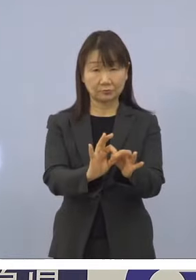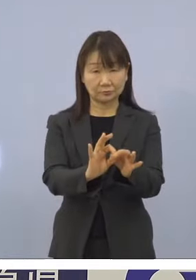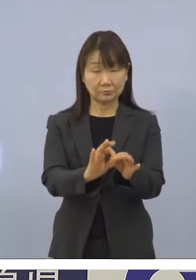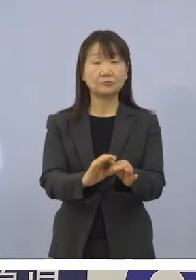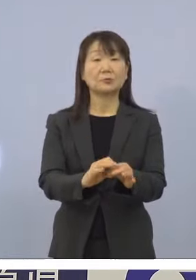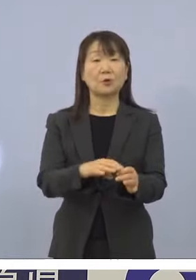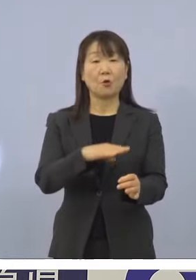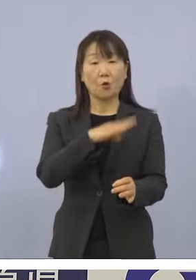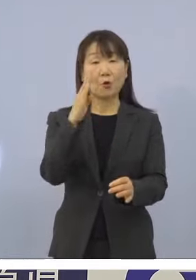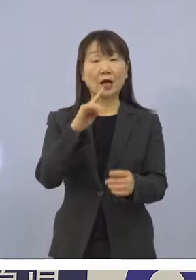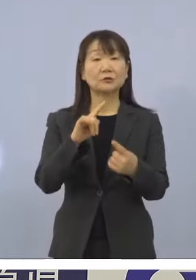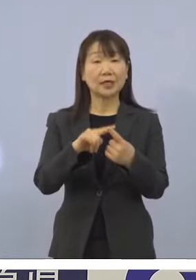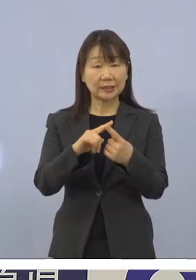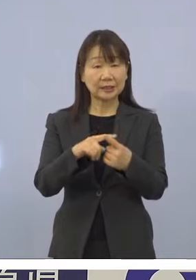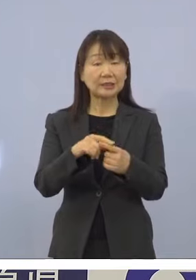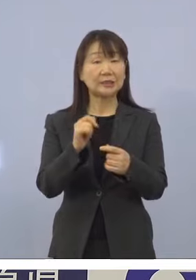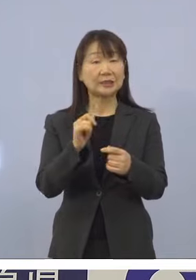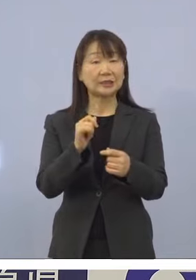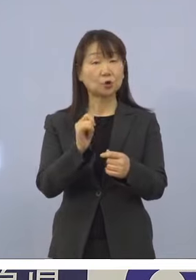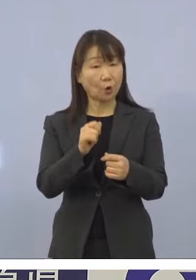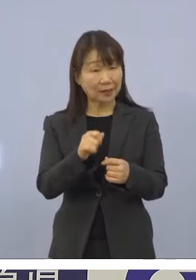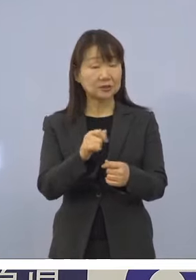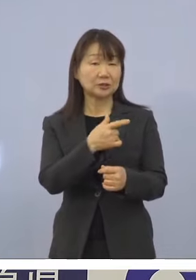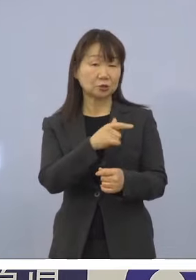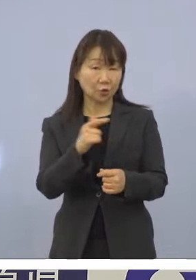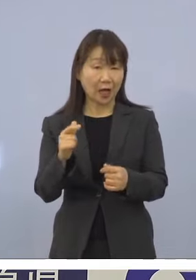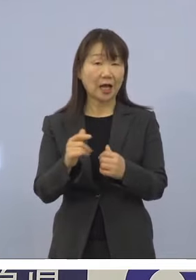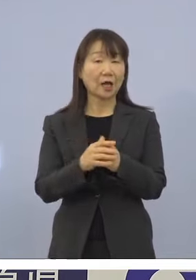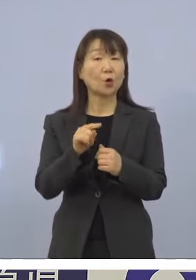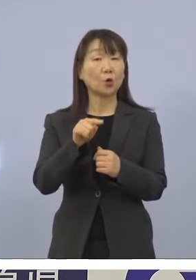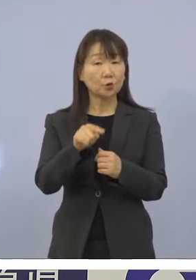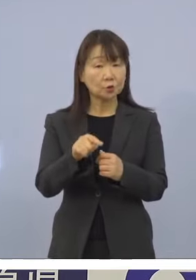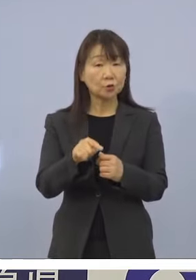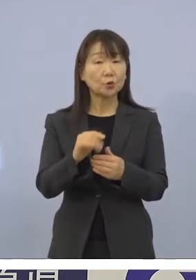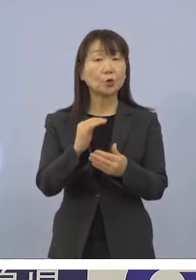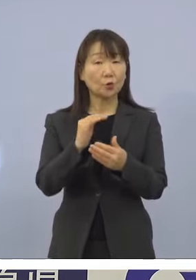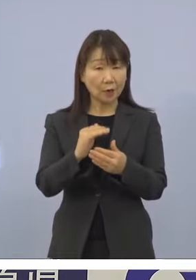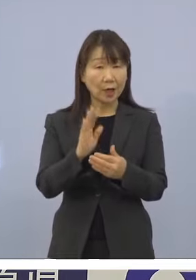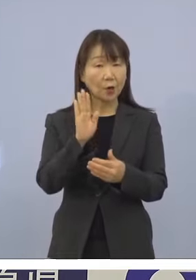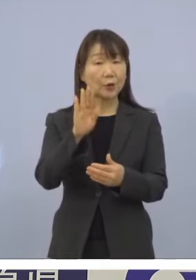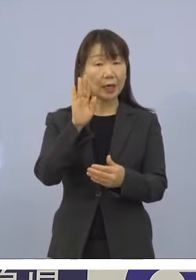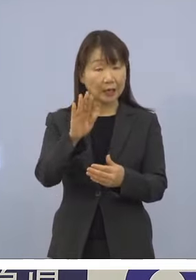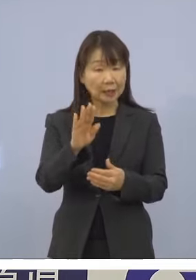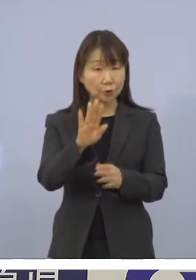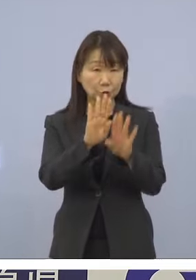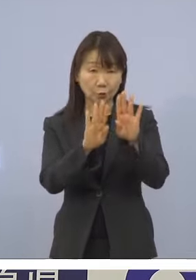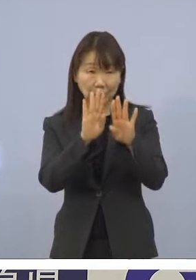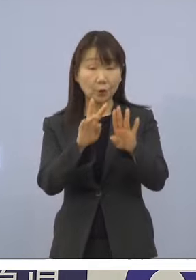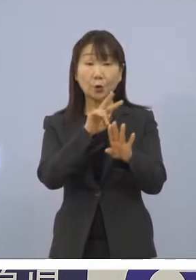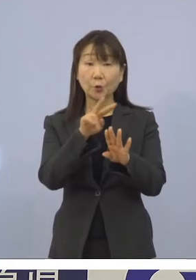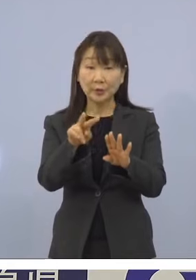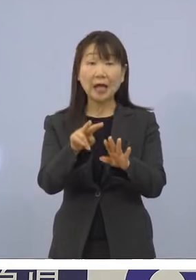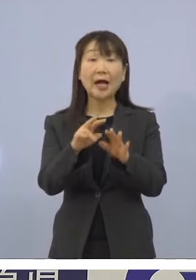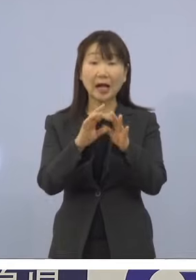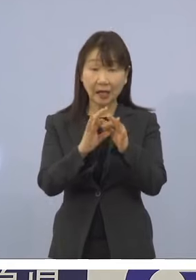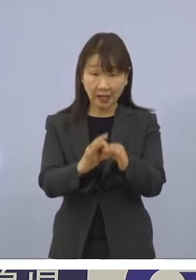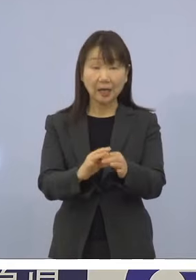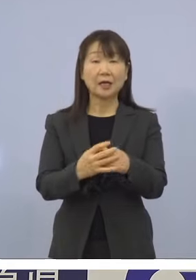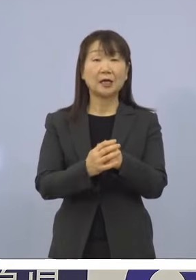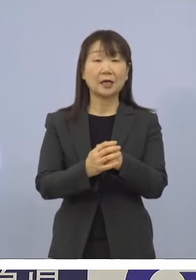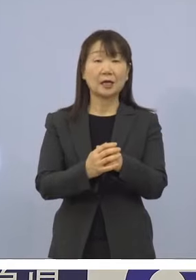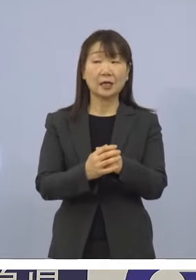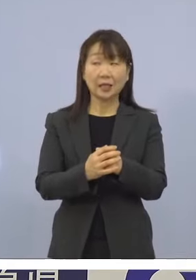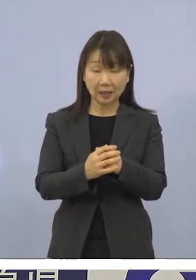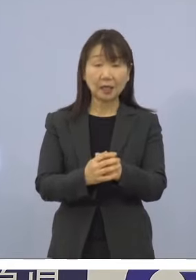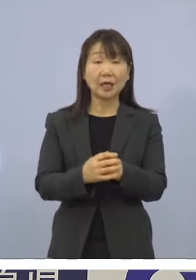ねトンカチとかそういう話はまあこれからの動向を見ながらだし、さっきまさに調整